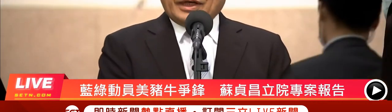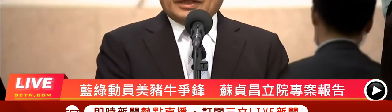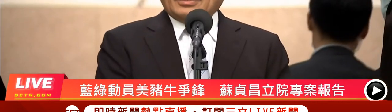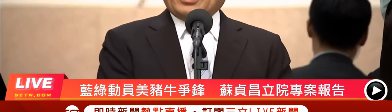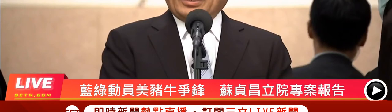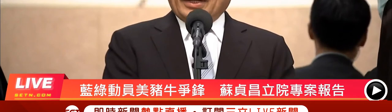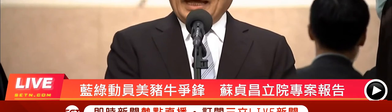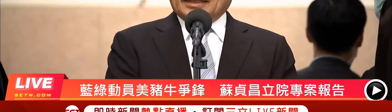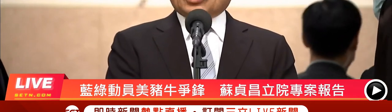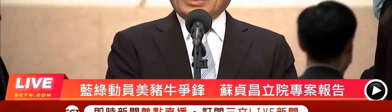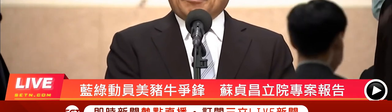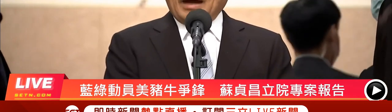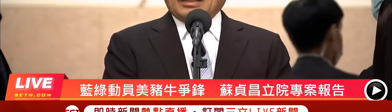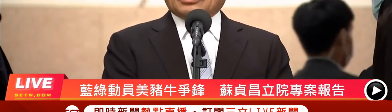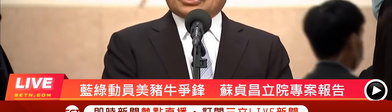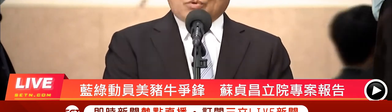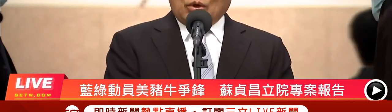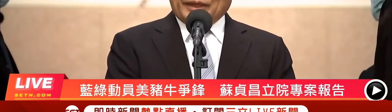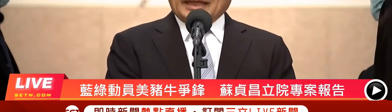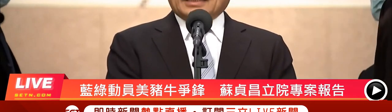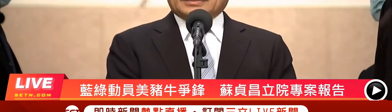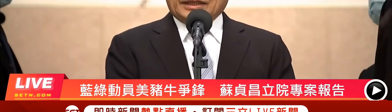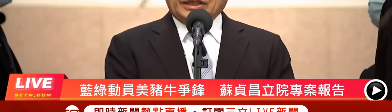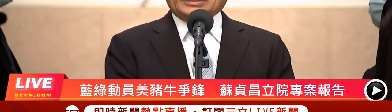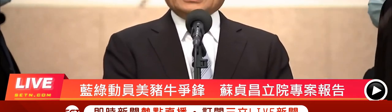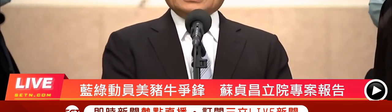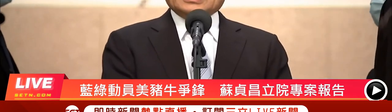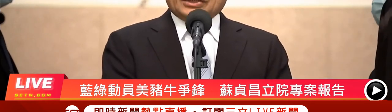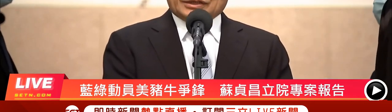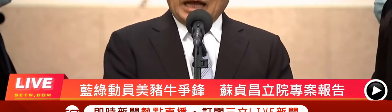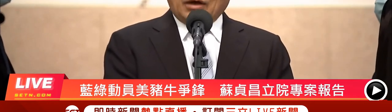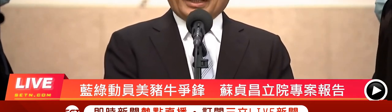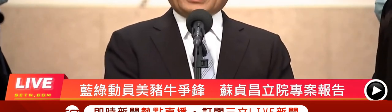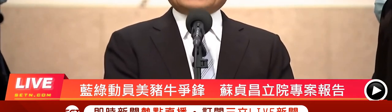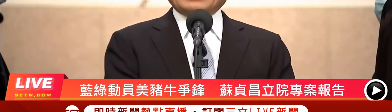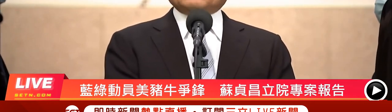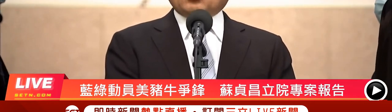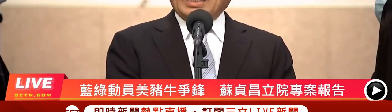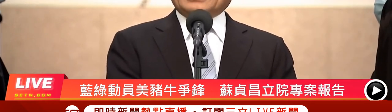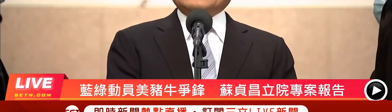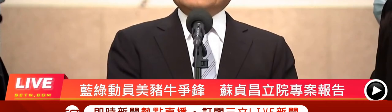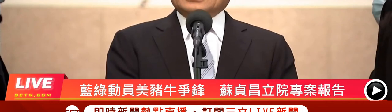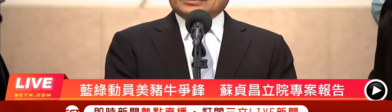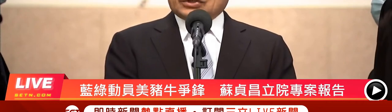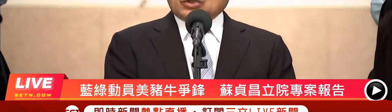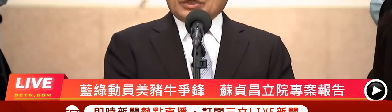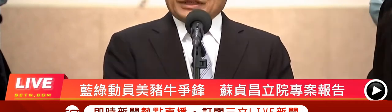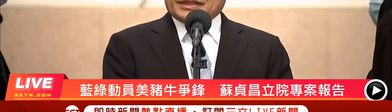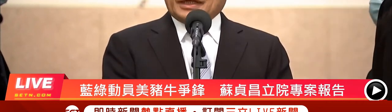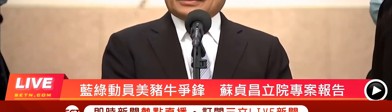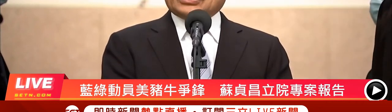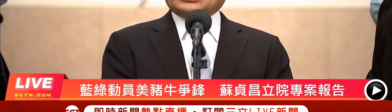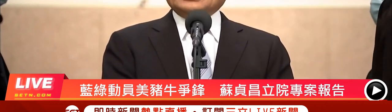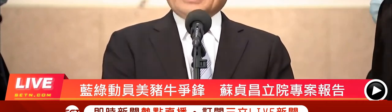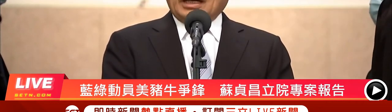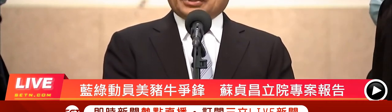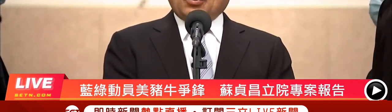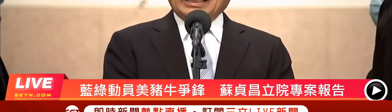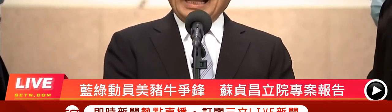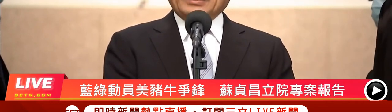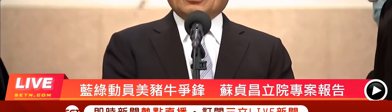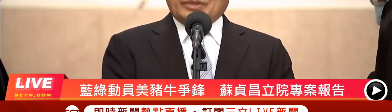今天到立法院来的专案报告是国民党提议，经朝野党团一致同意签字，